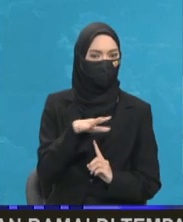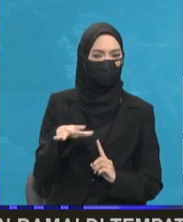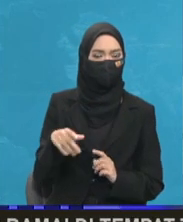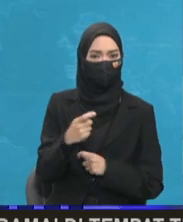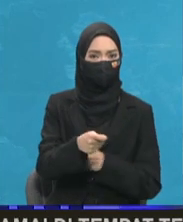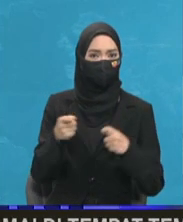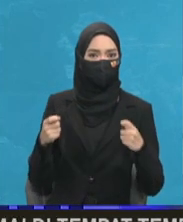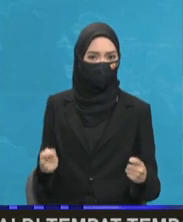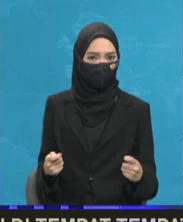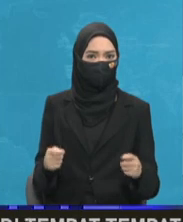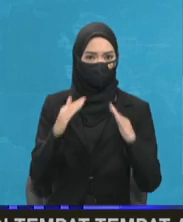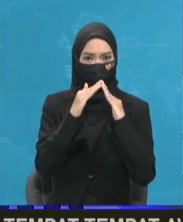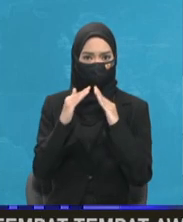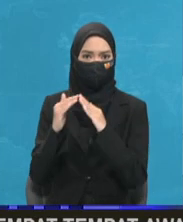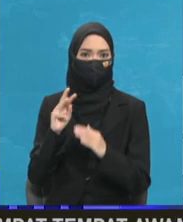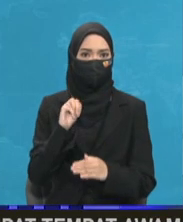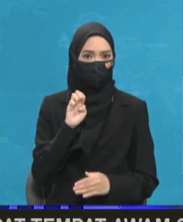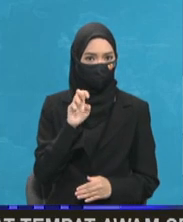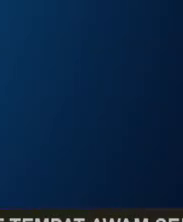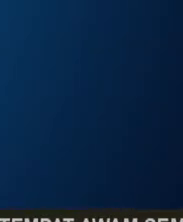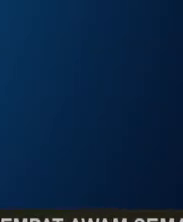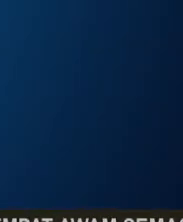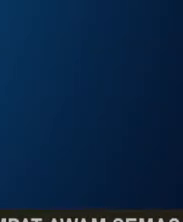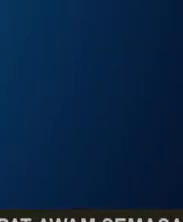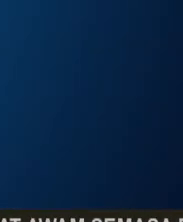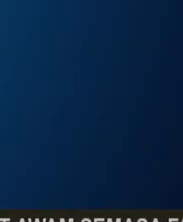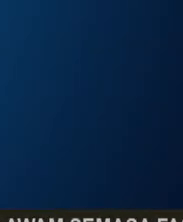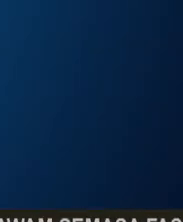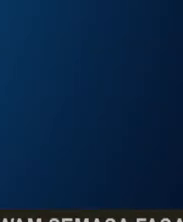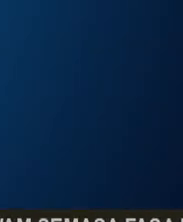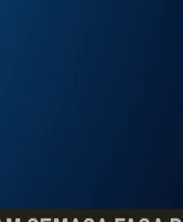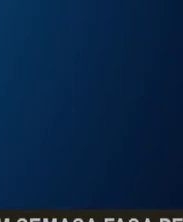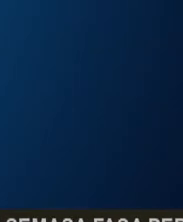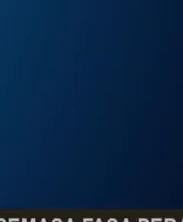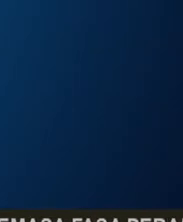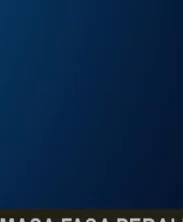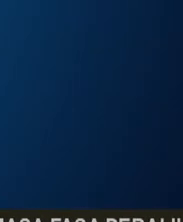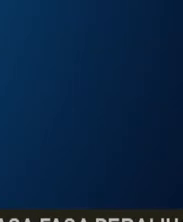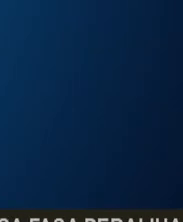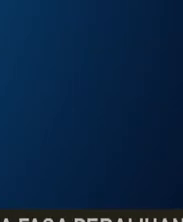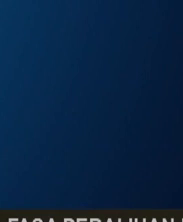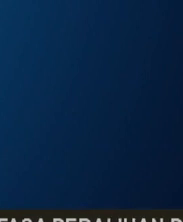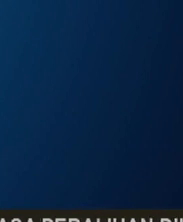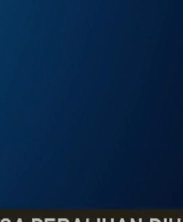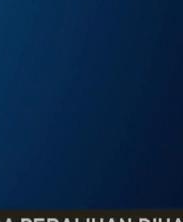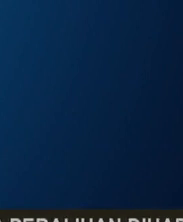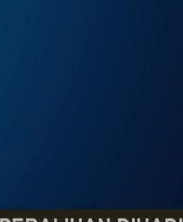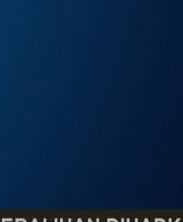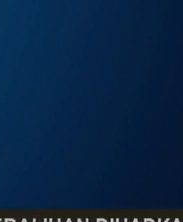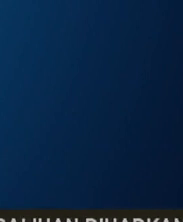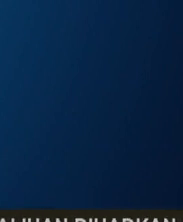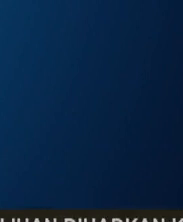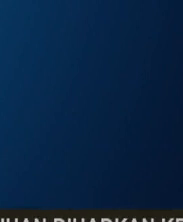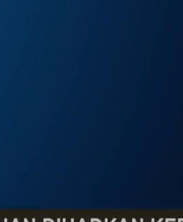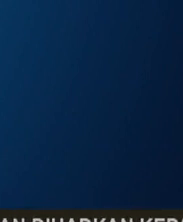perumahan negara Pancur mengko Hai ppdb.net County hop police menafikan